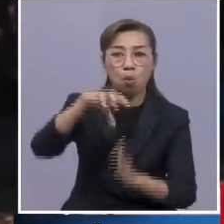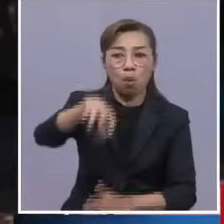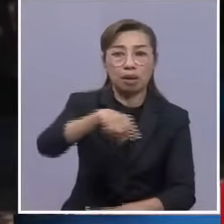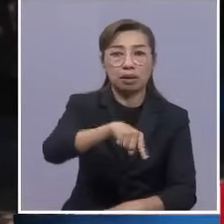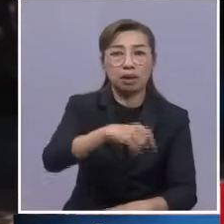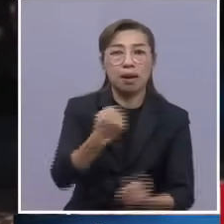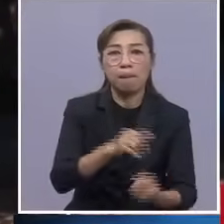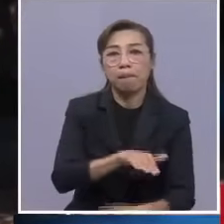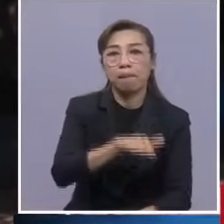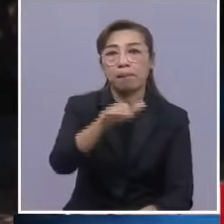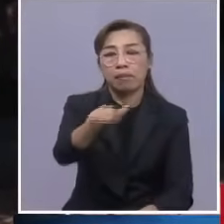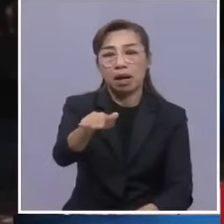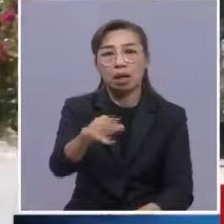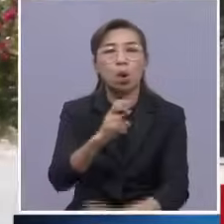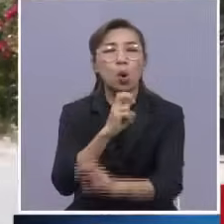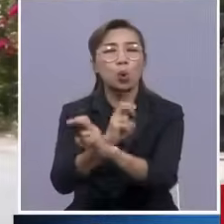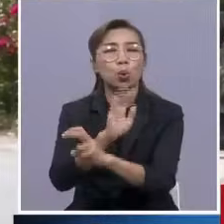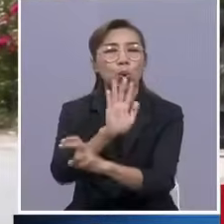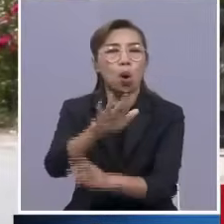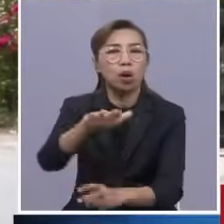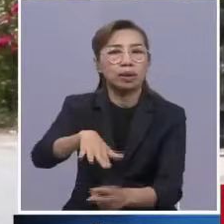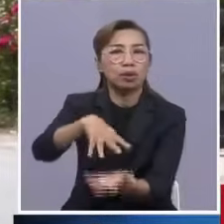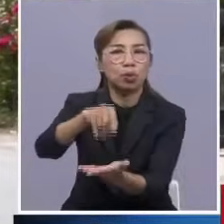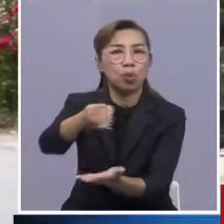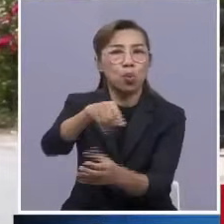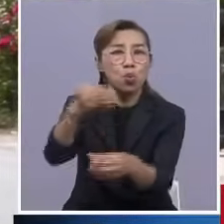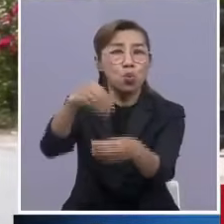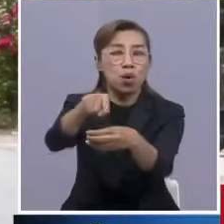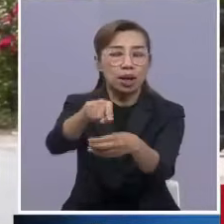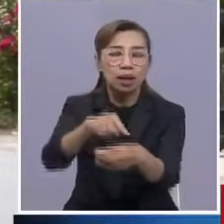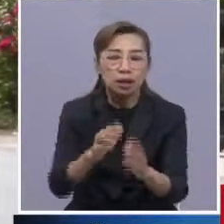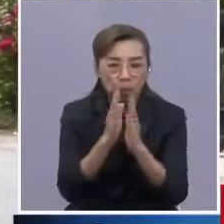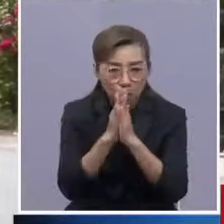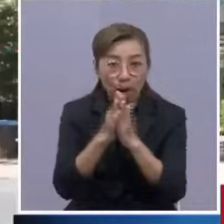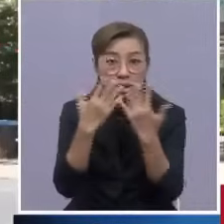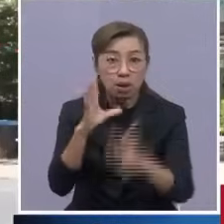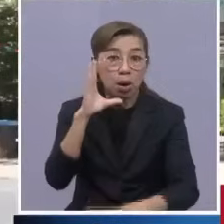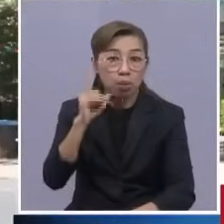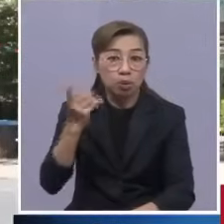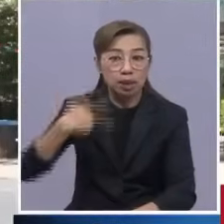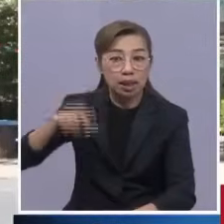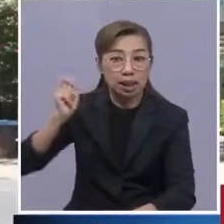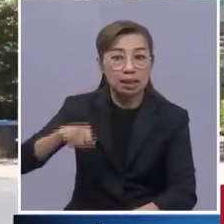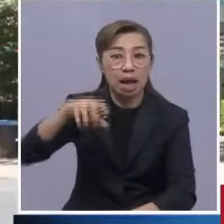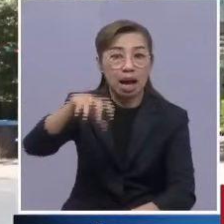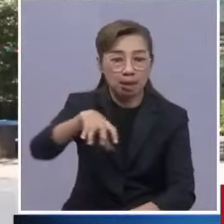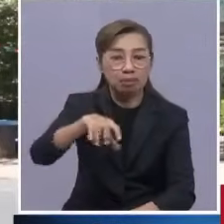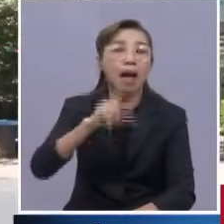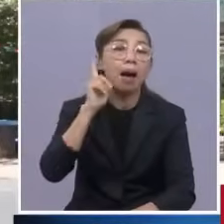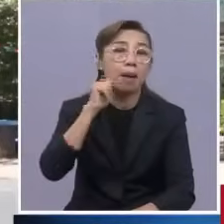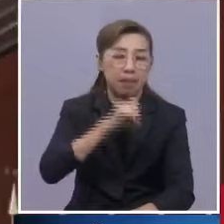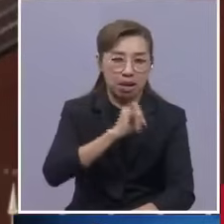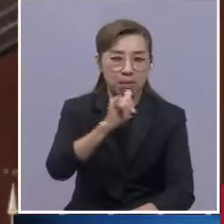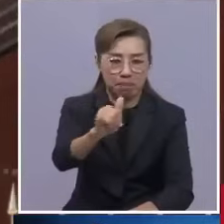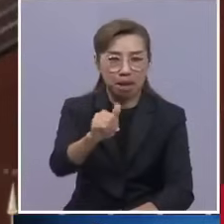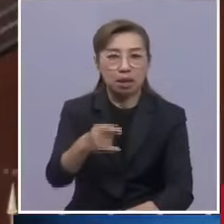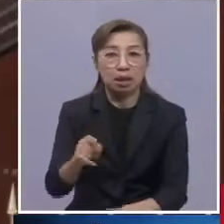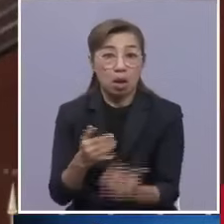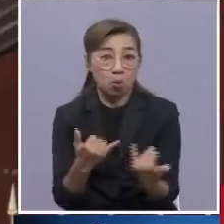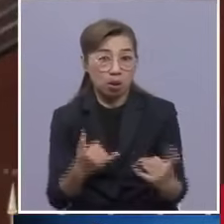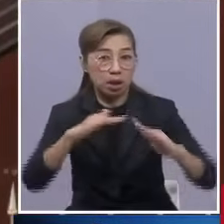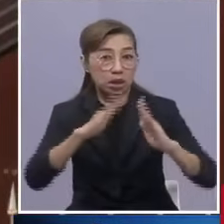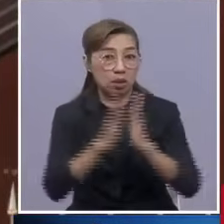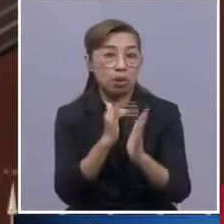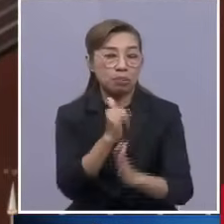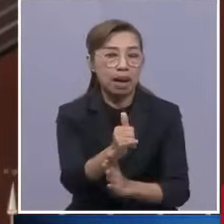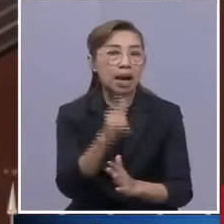ไปไหว้กระดูกน้องชมพู่นะครับและวันพรุ่งนี้ก็เตรียมจะไปฟังคำพิพากษาครับซึ่งแม่บอกว่าจะไปบอกกับน้องชมพู่ครับ